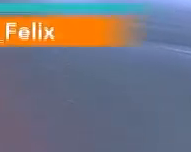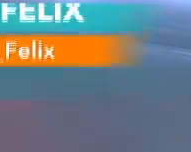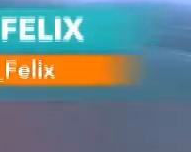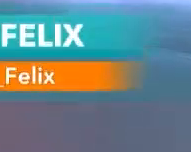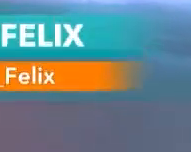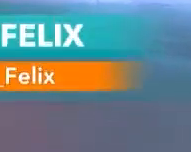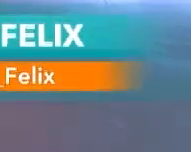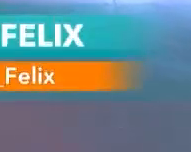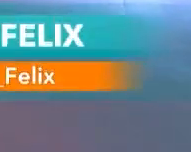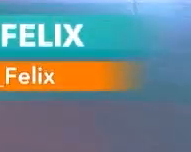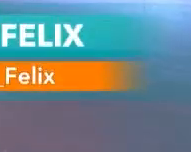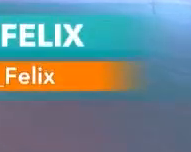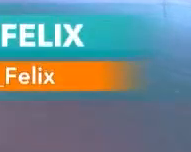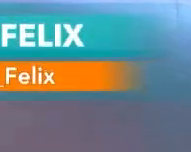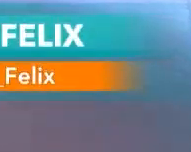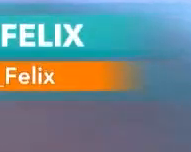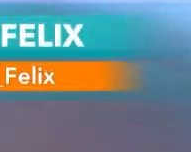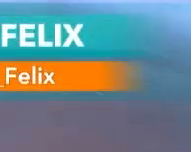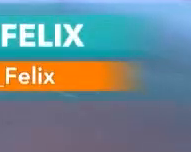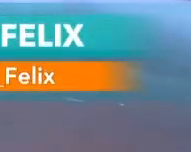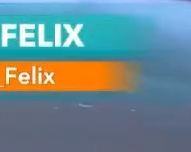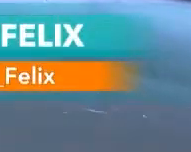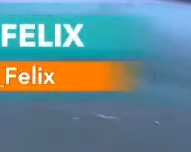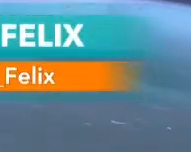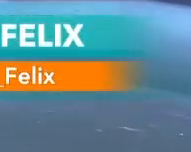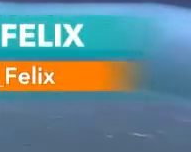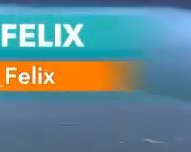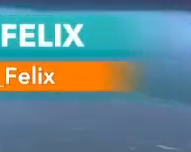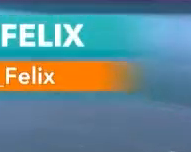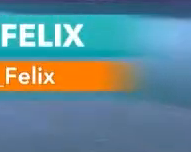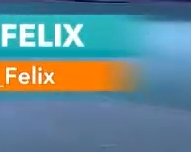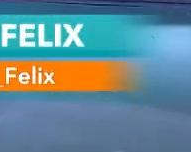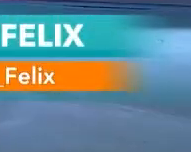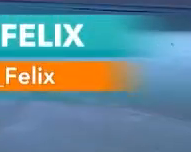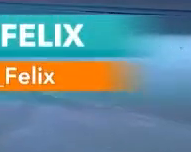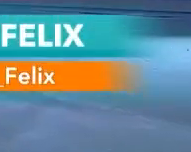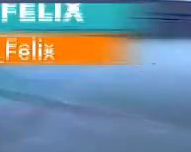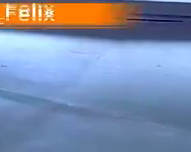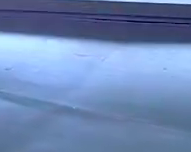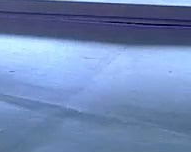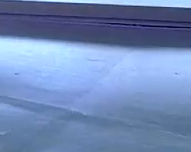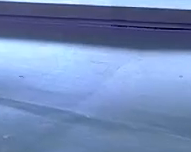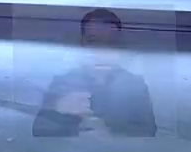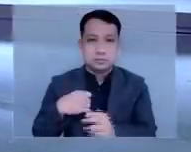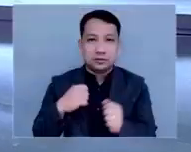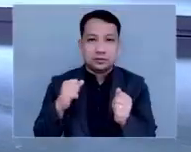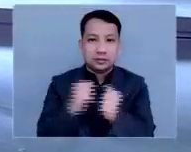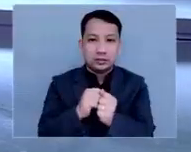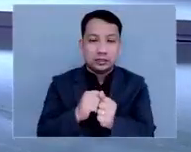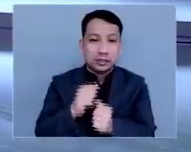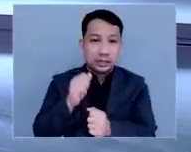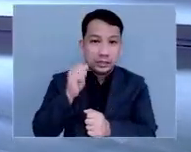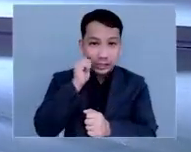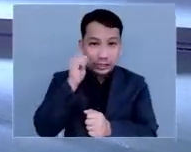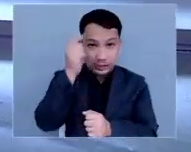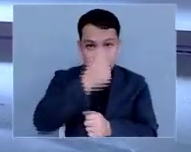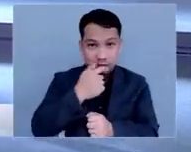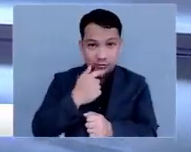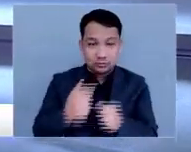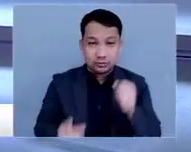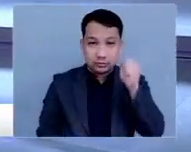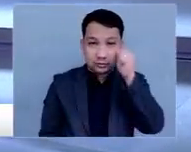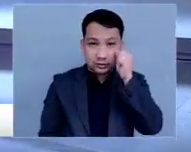nagmistulang reunion sa senado ang pagkikita-kita ulit kahapon nina Alice shago at Cassandra